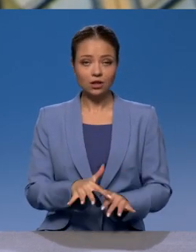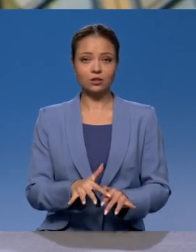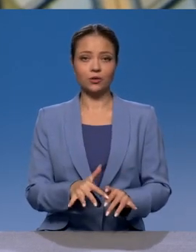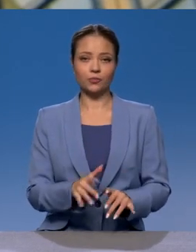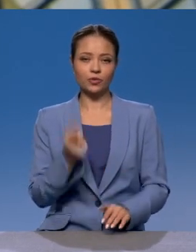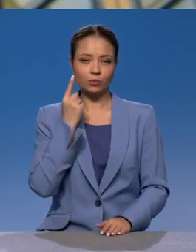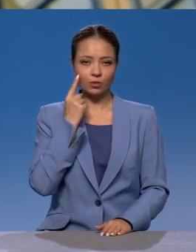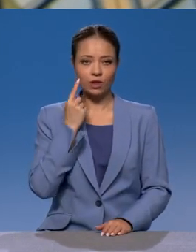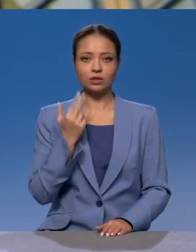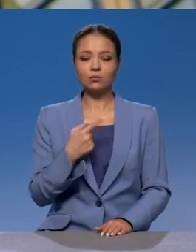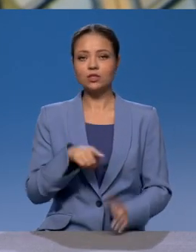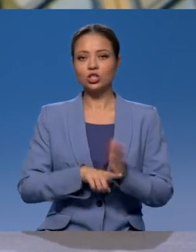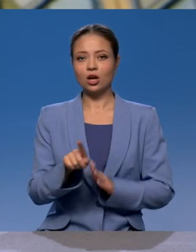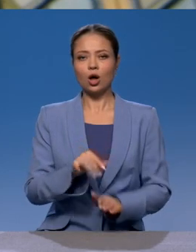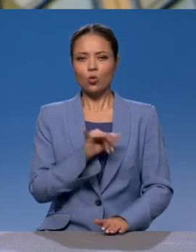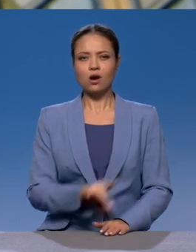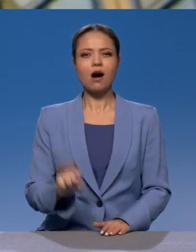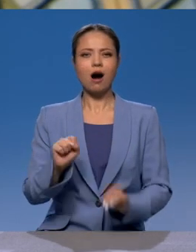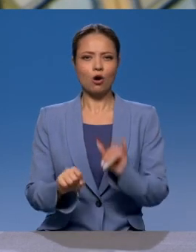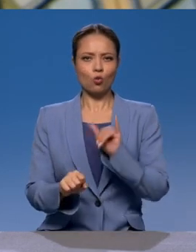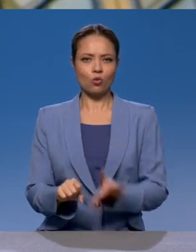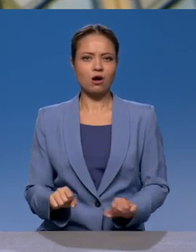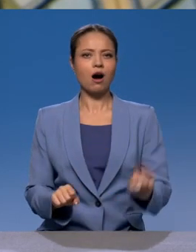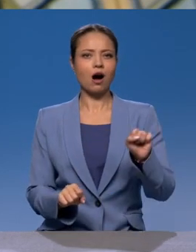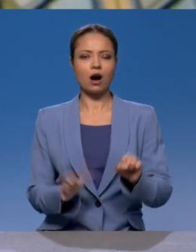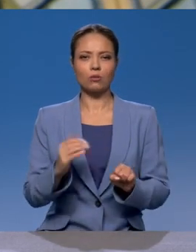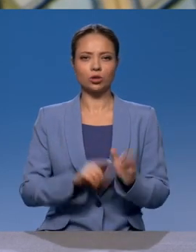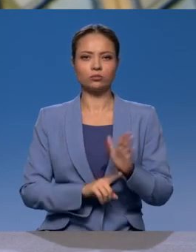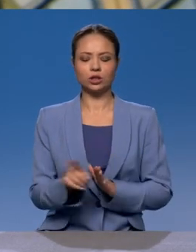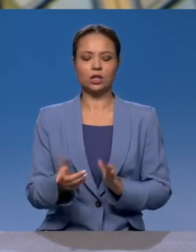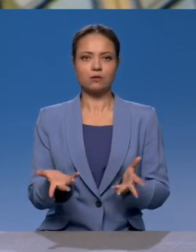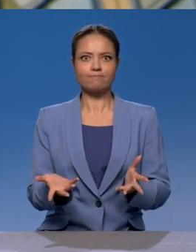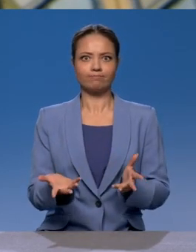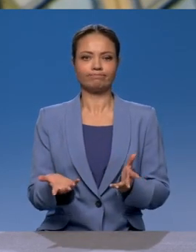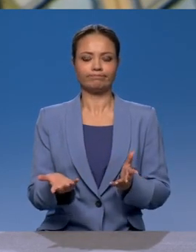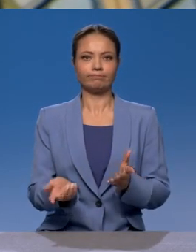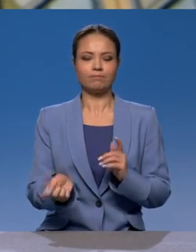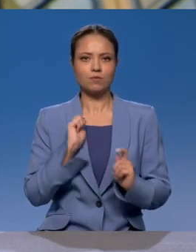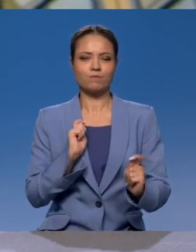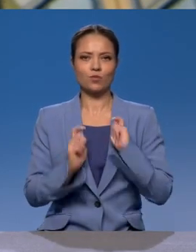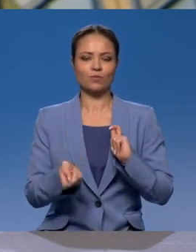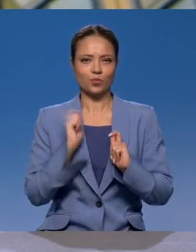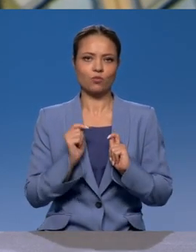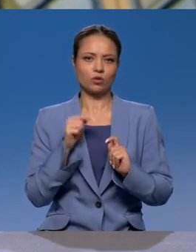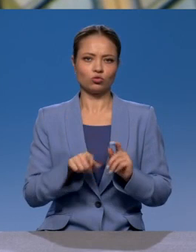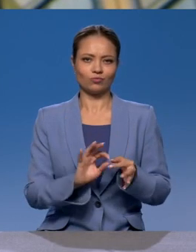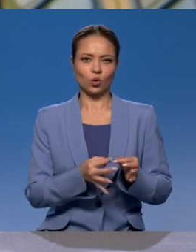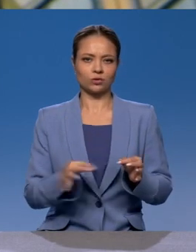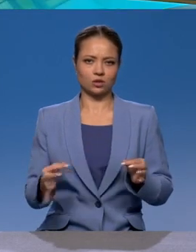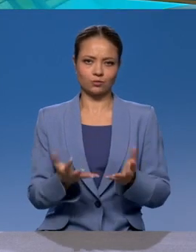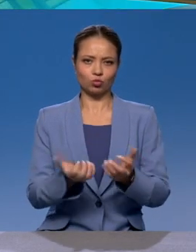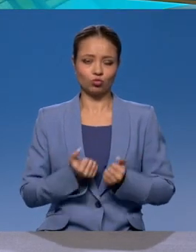сначала кричим «ура, ура», а потом начинаем собирать оплеухи, которые получаем в процессе всего этого. На сегодняшний